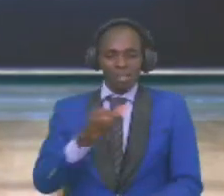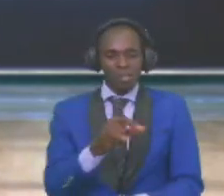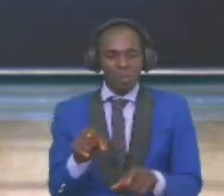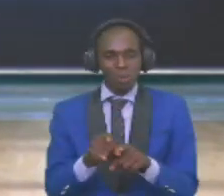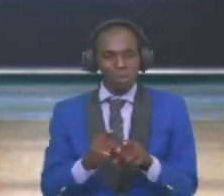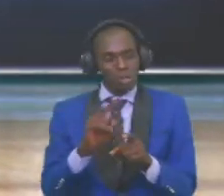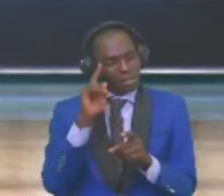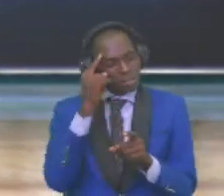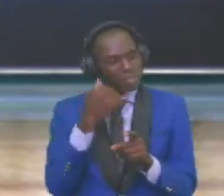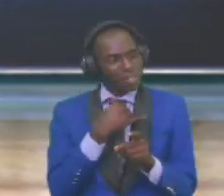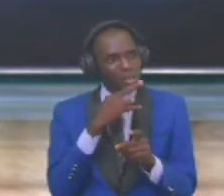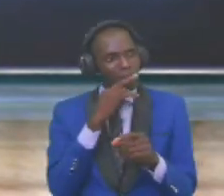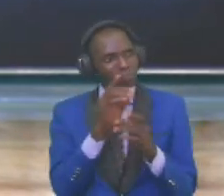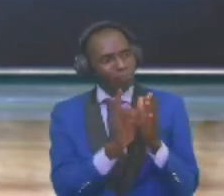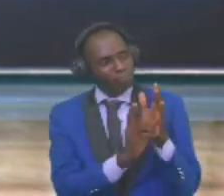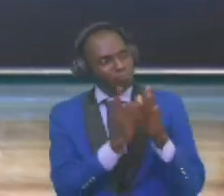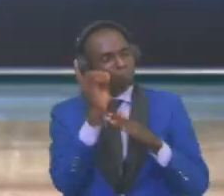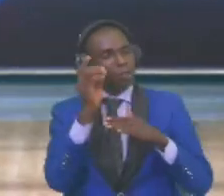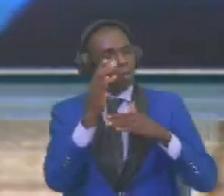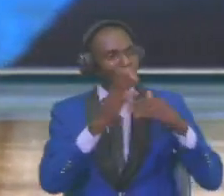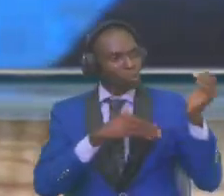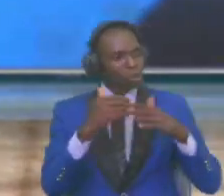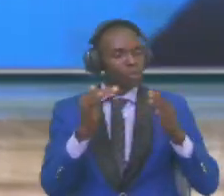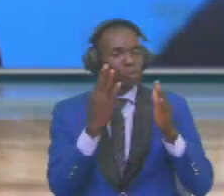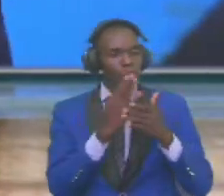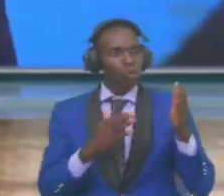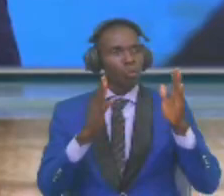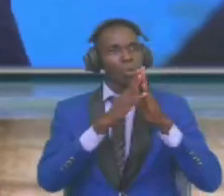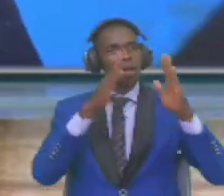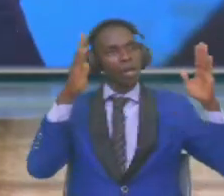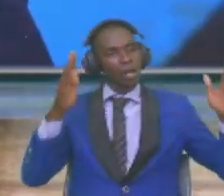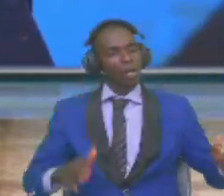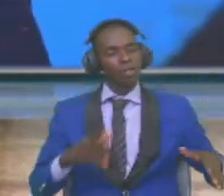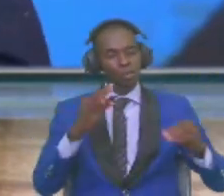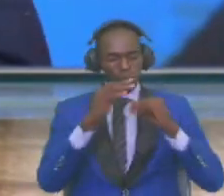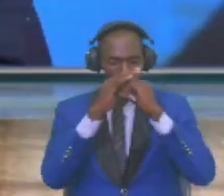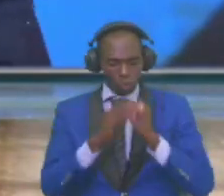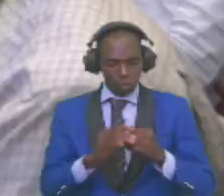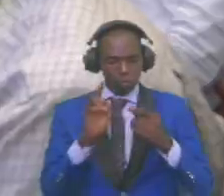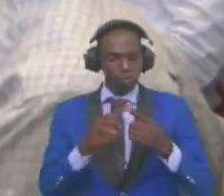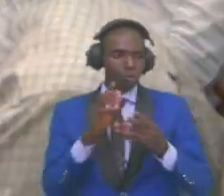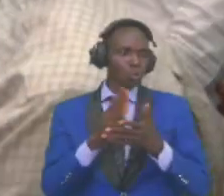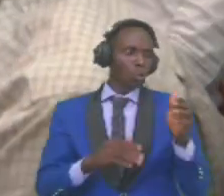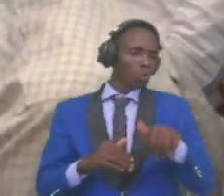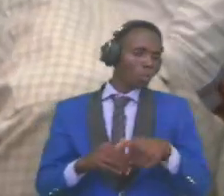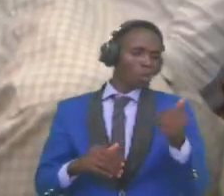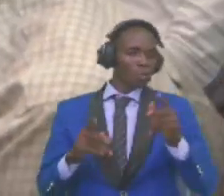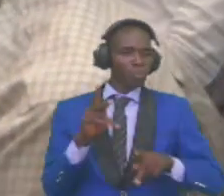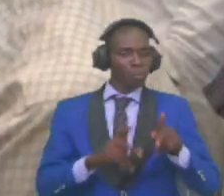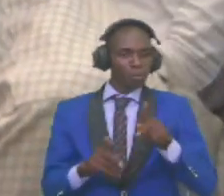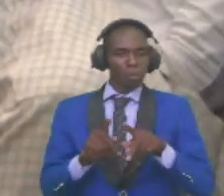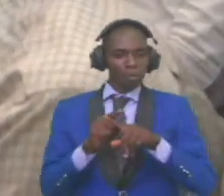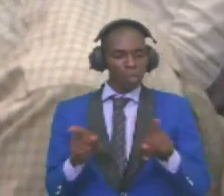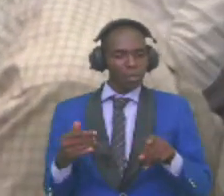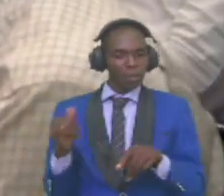sanctuaire religieux pour certains adorateurs ils font cela pas de là où depuis ils ne sont pas connus du